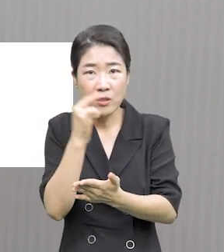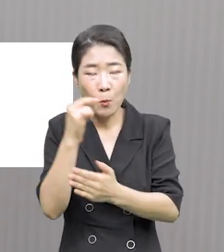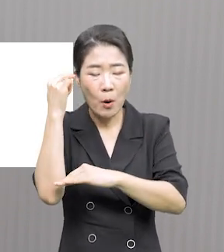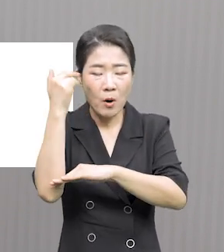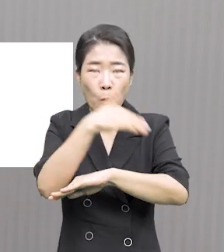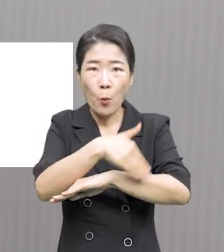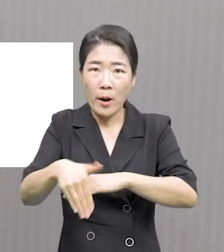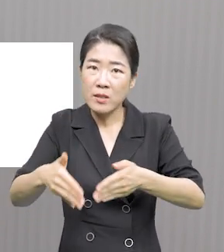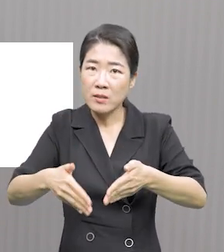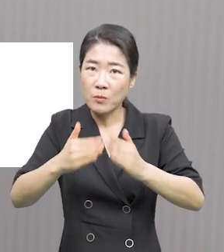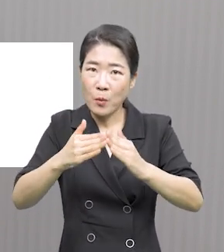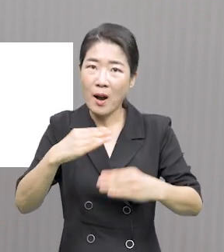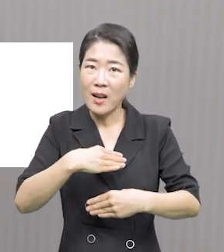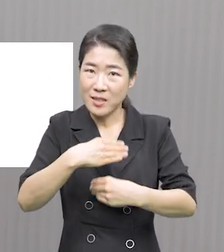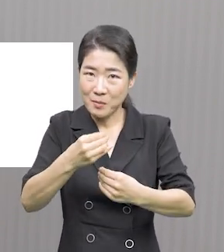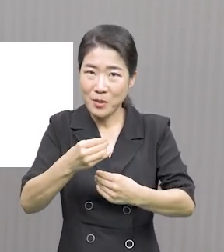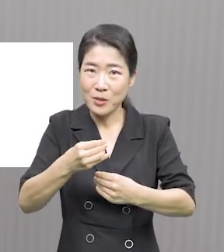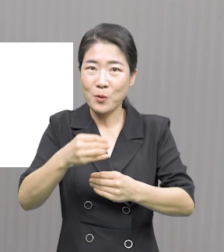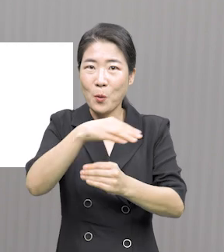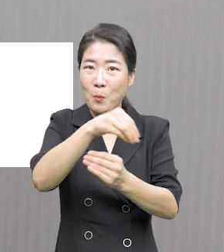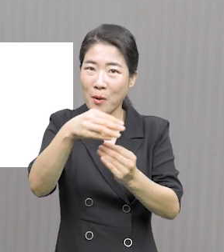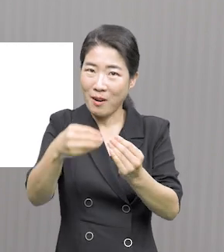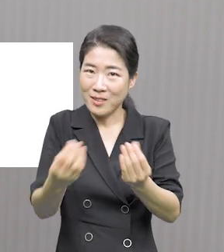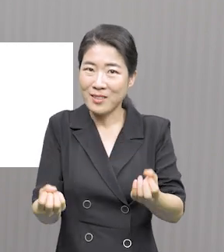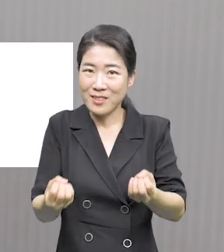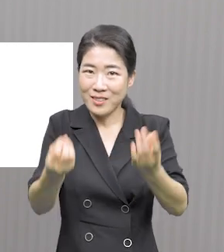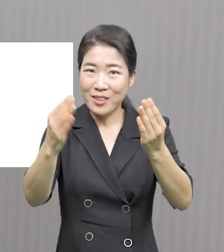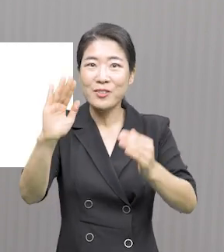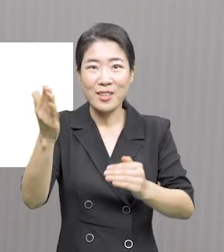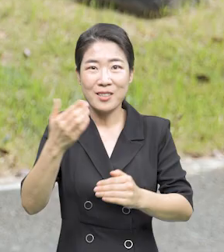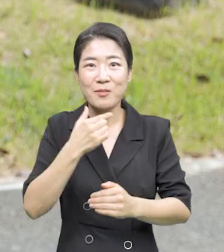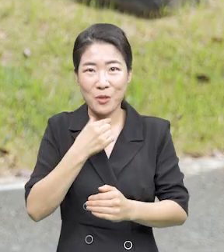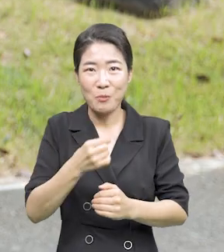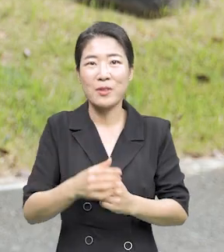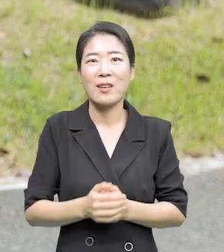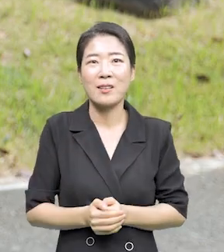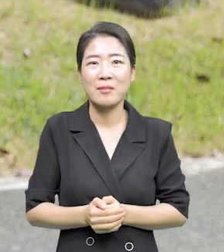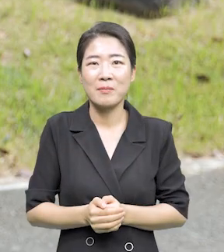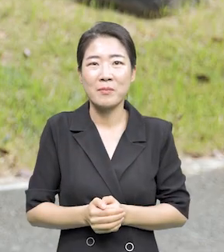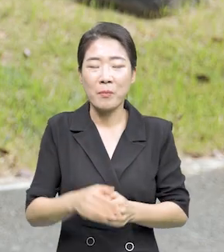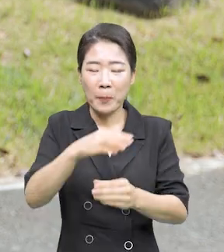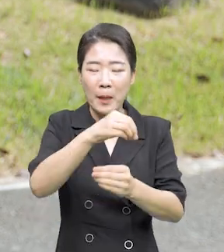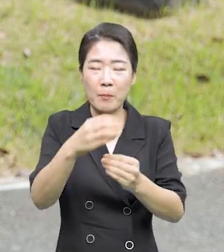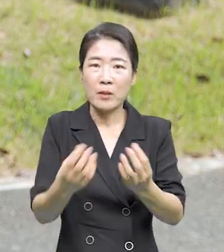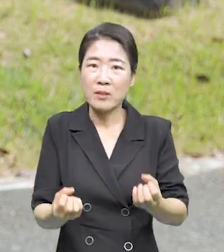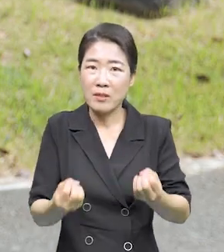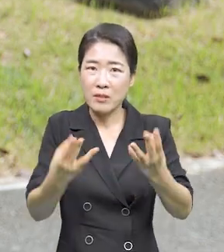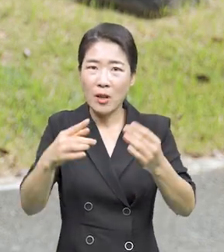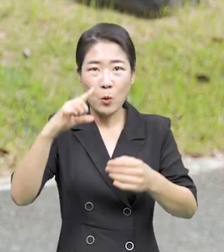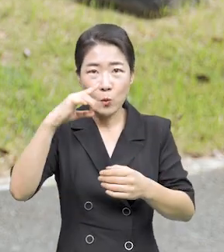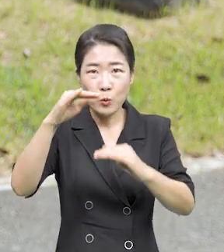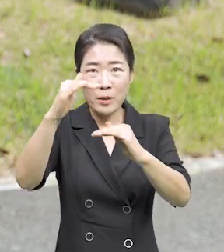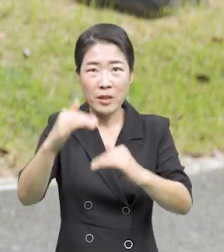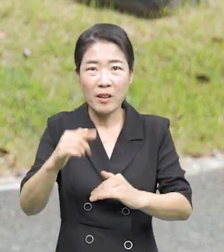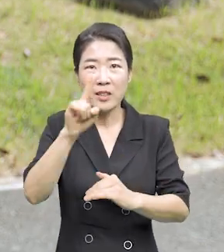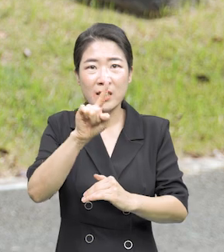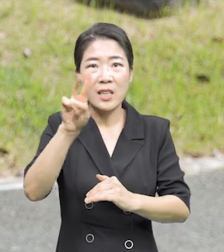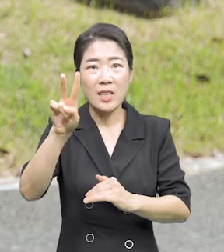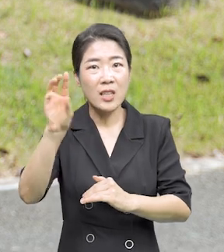만큼 안심하시고 명절 연휴를 보내시기 바랍니다. 명절 기간 민원은 120